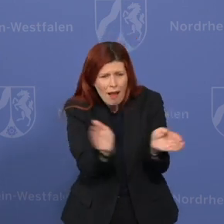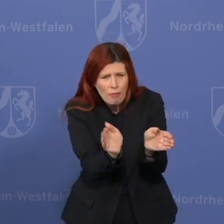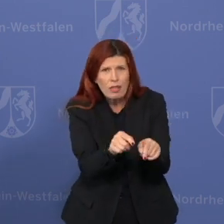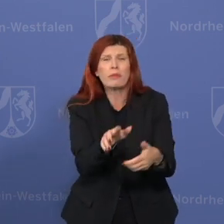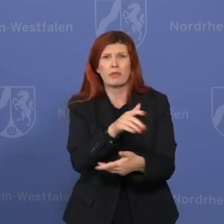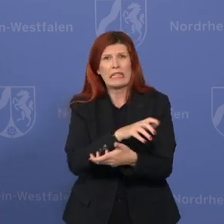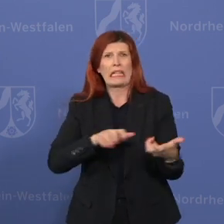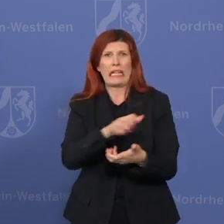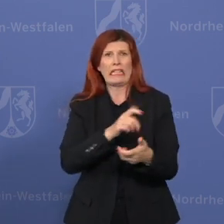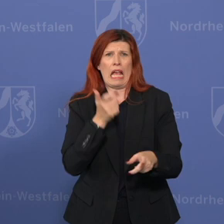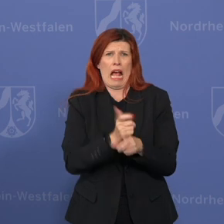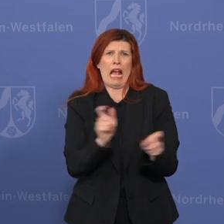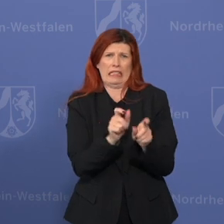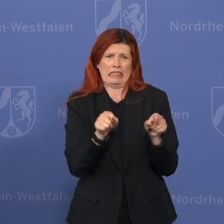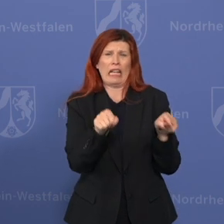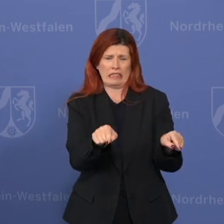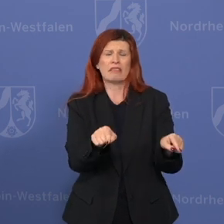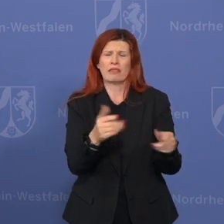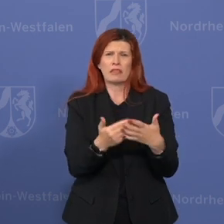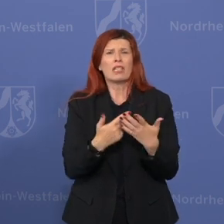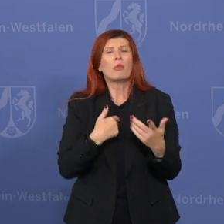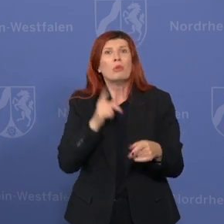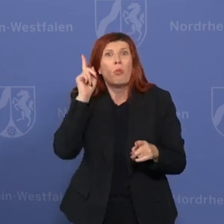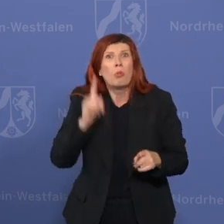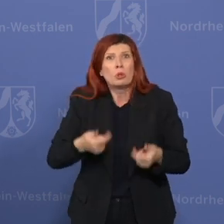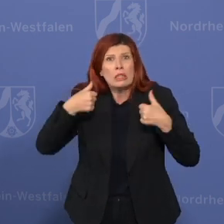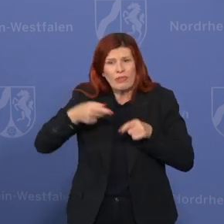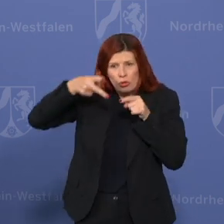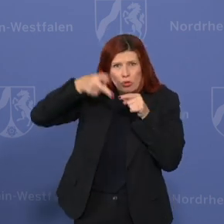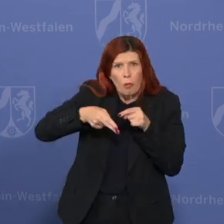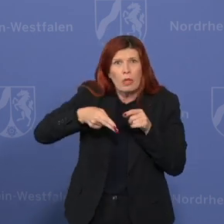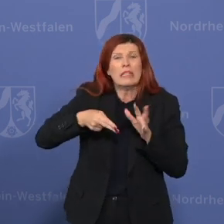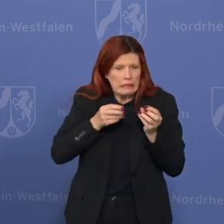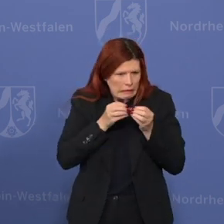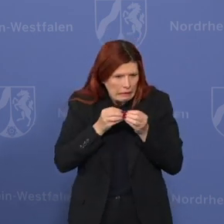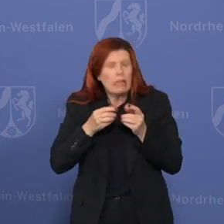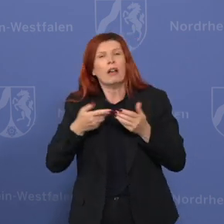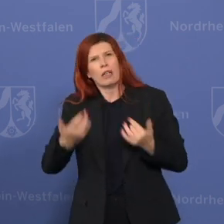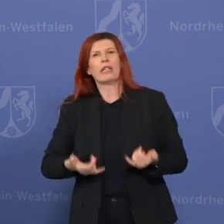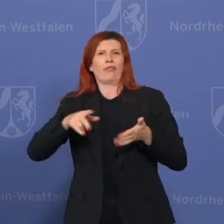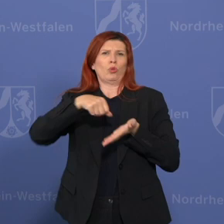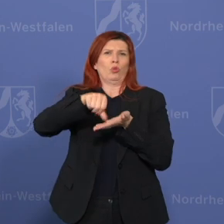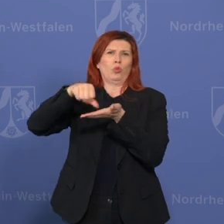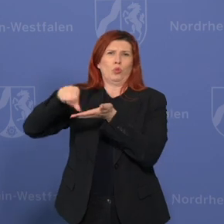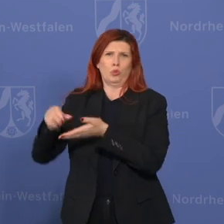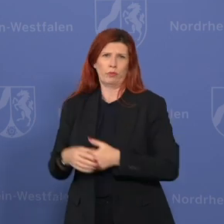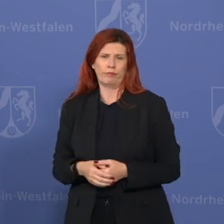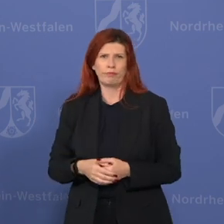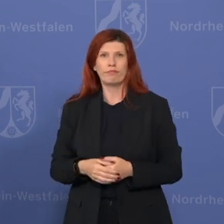haben deshalb alles daran gesetzt, die Hilfen schnell wieder fließen zu lassen. Seit der Wiederaufnahme